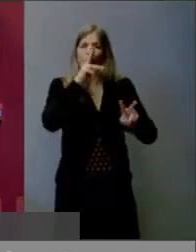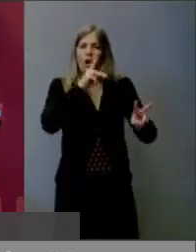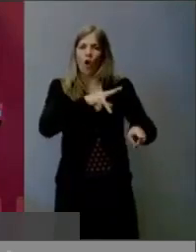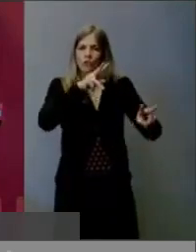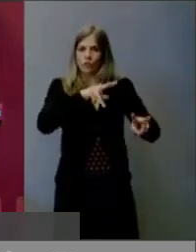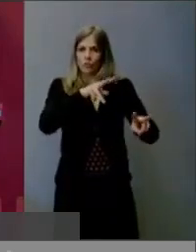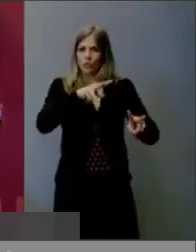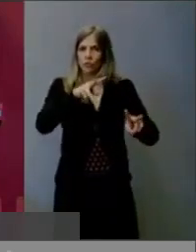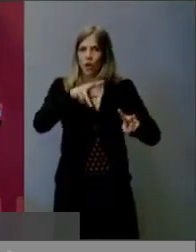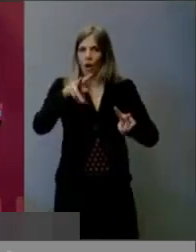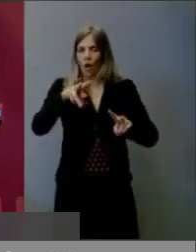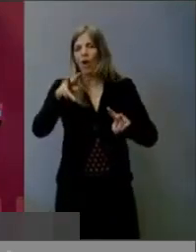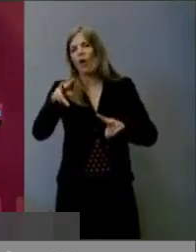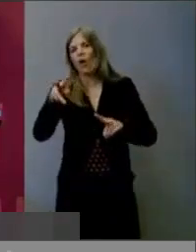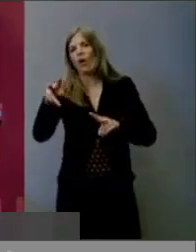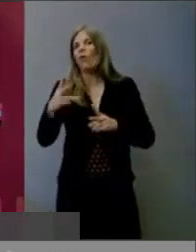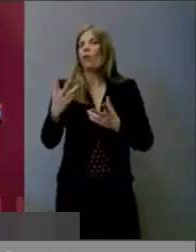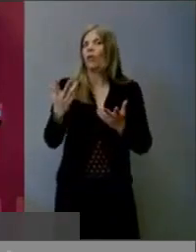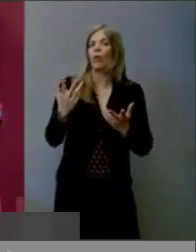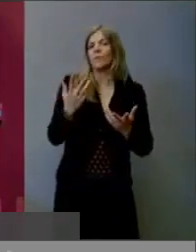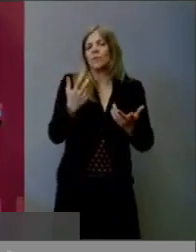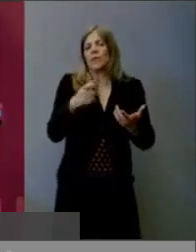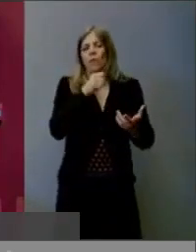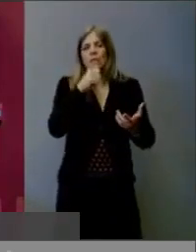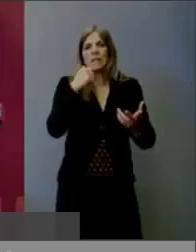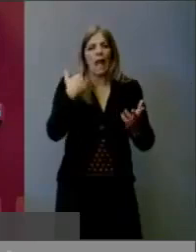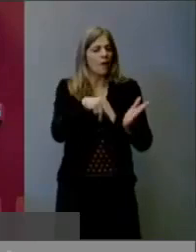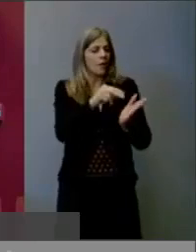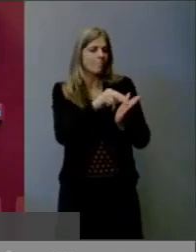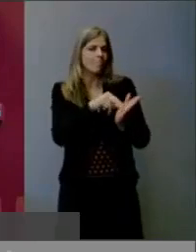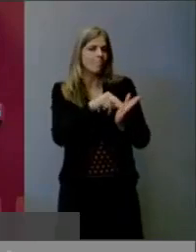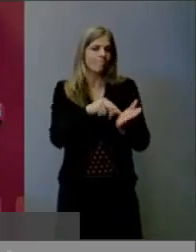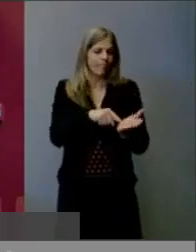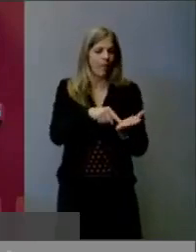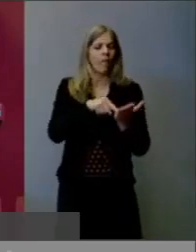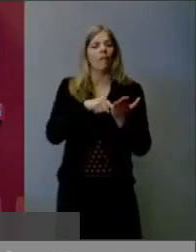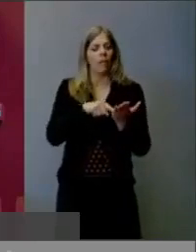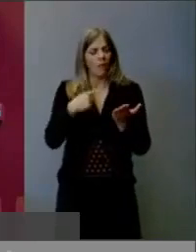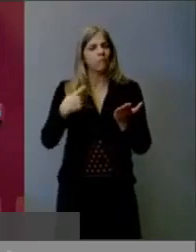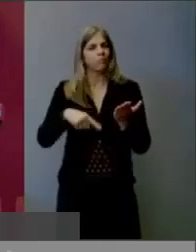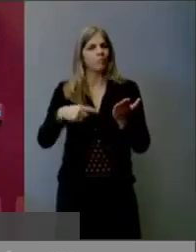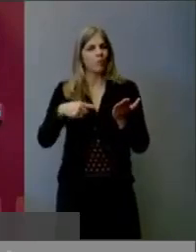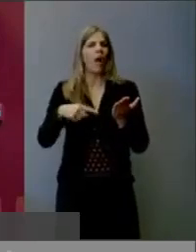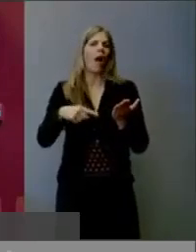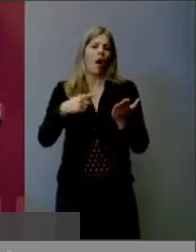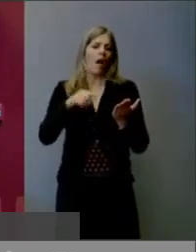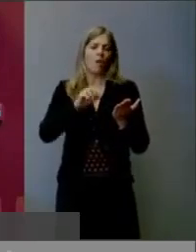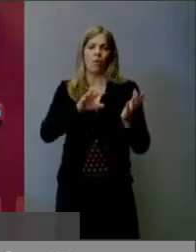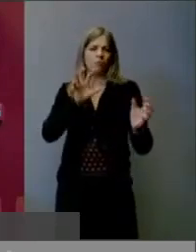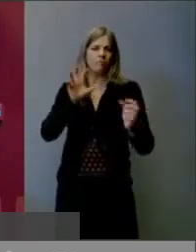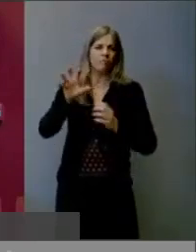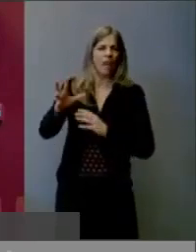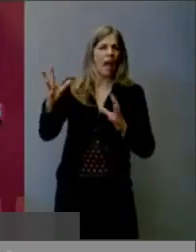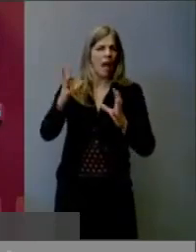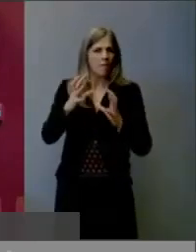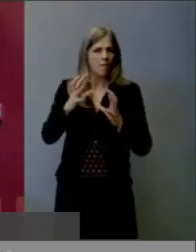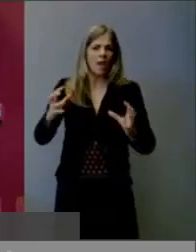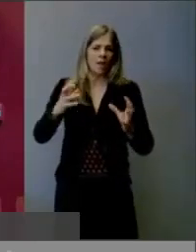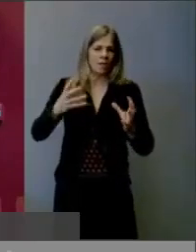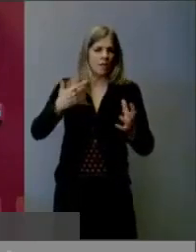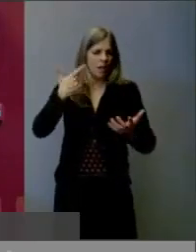effettuare poi i rilievi che sono poi necessari per andare a contestare delle violazioni e a quel